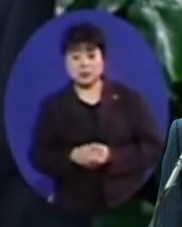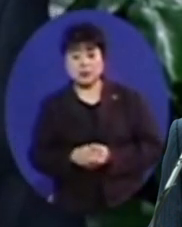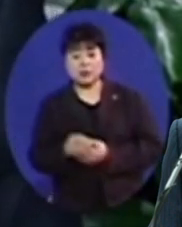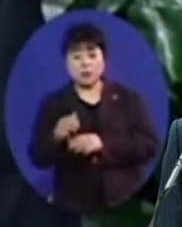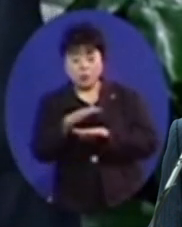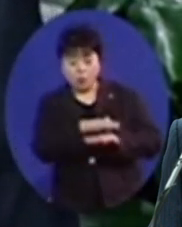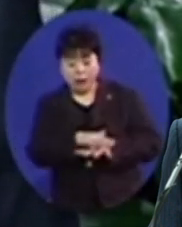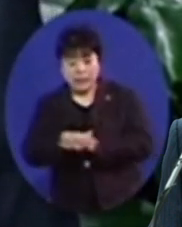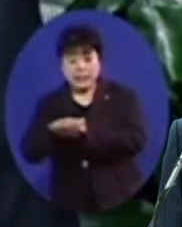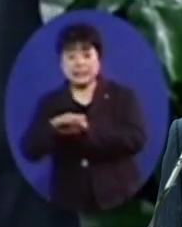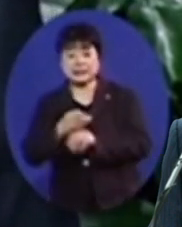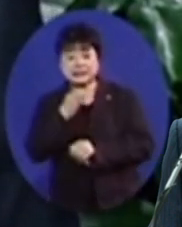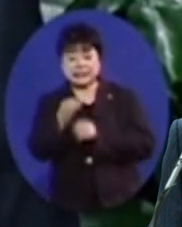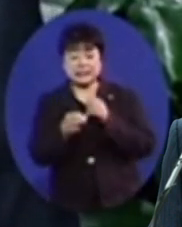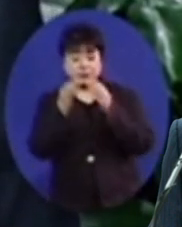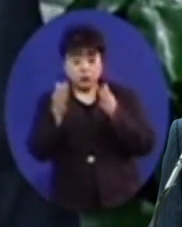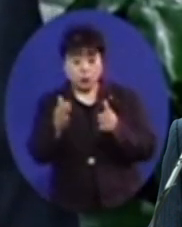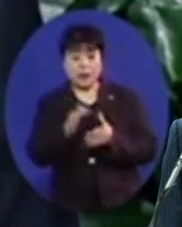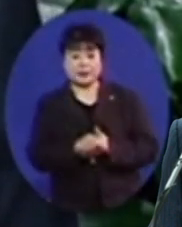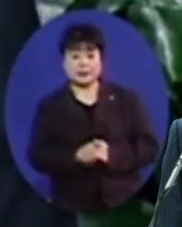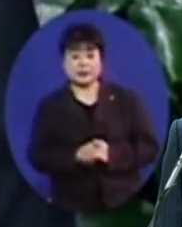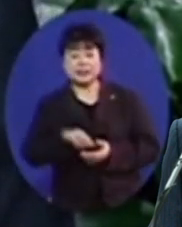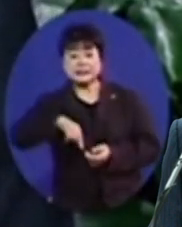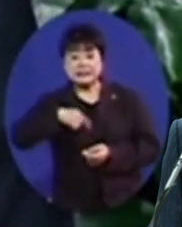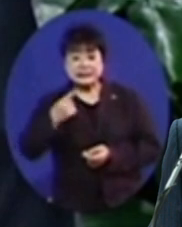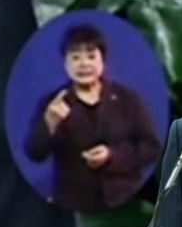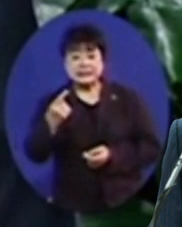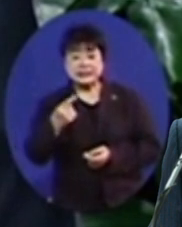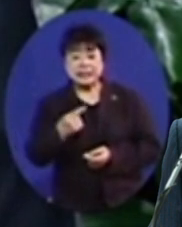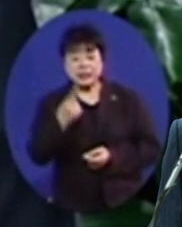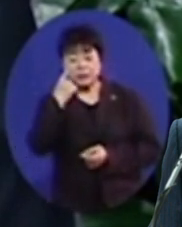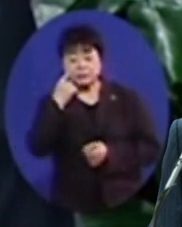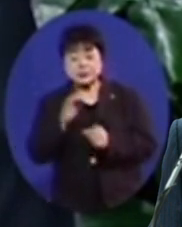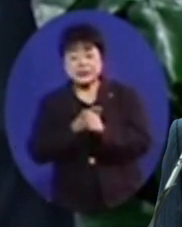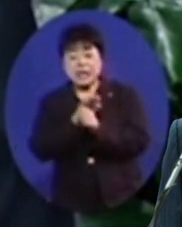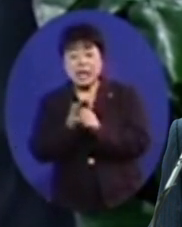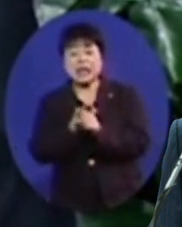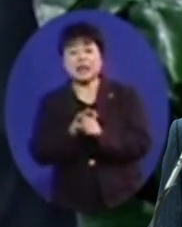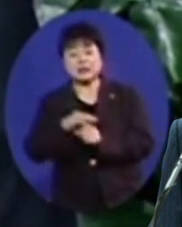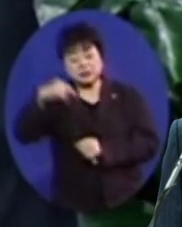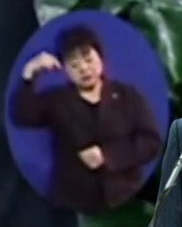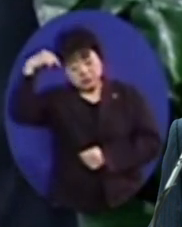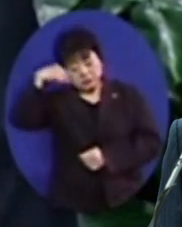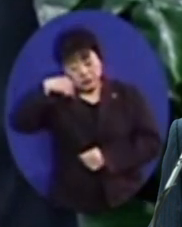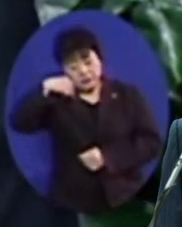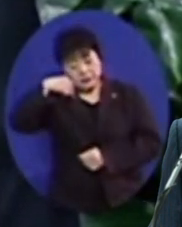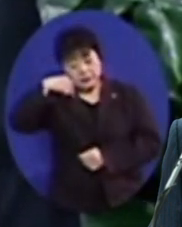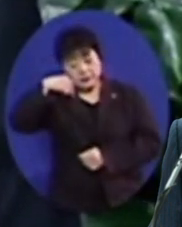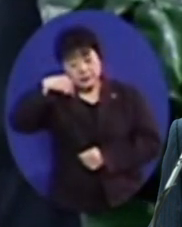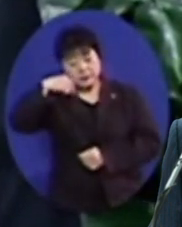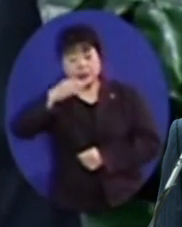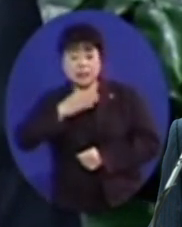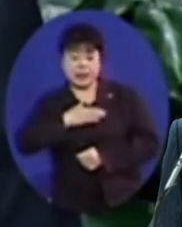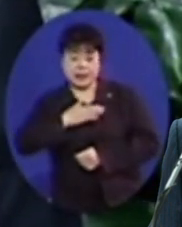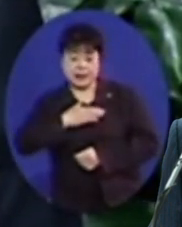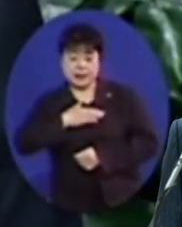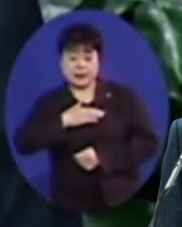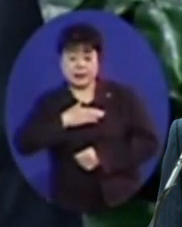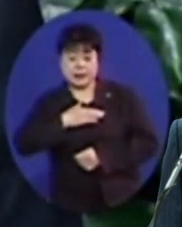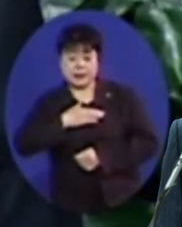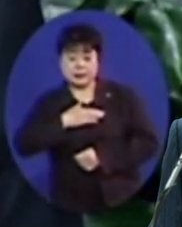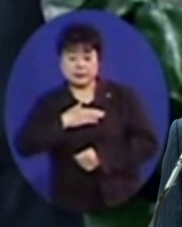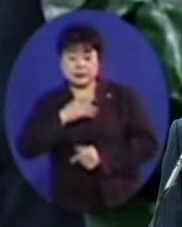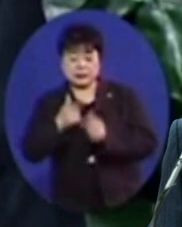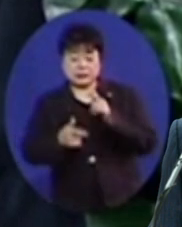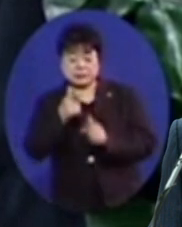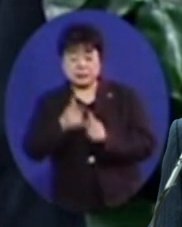가서 그 다음 40년 동안은 자기의 비참한 스스로를 느꼈습니다. 나는 마른 막대기